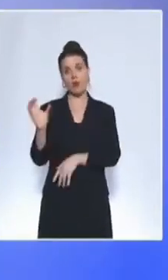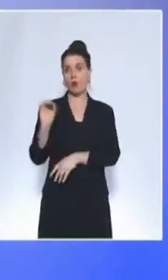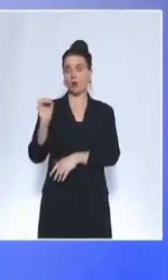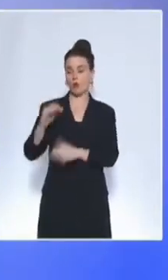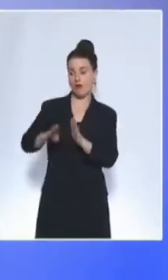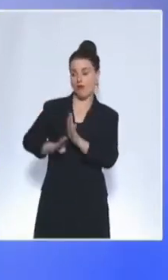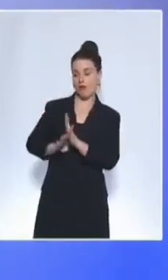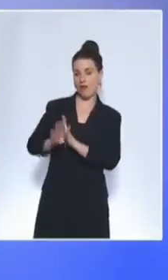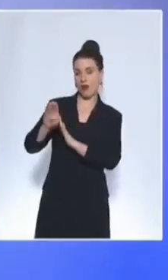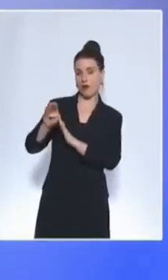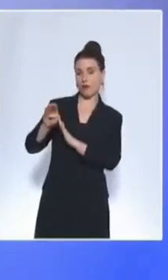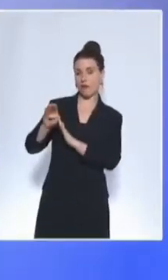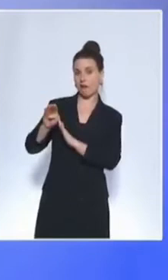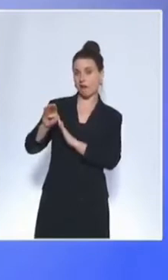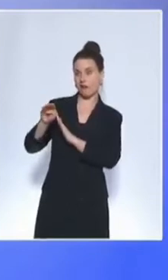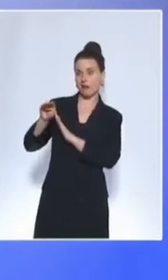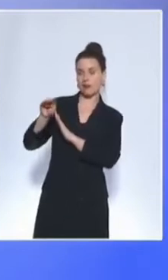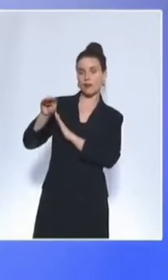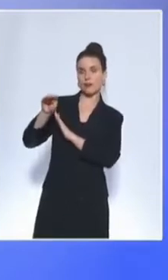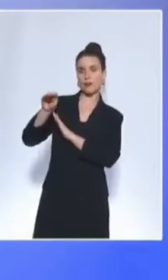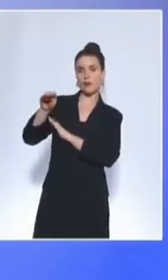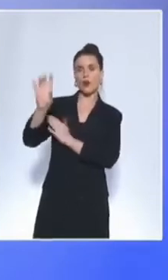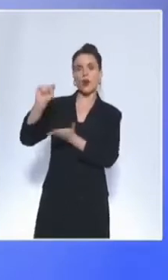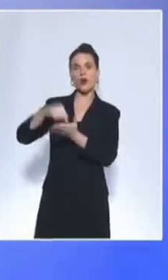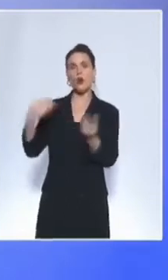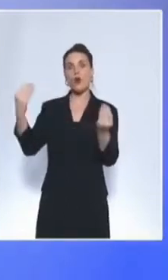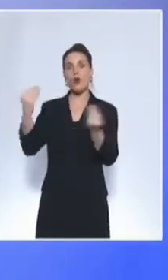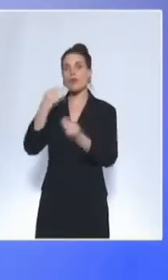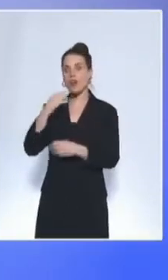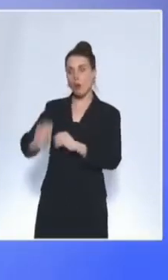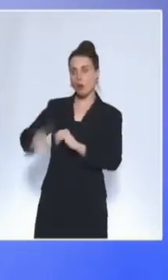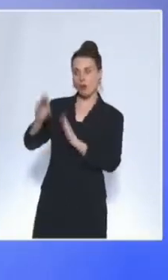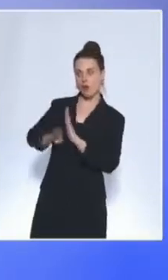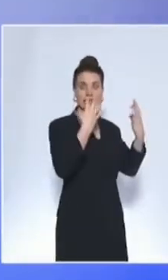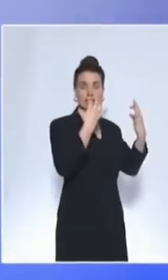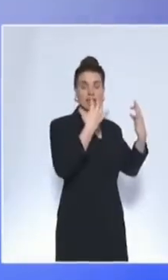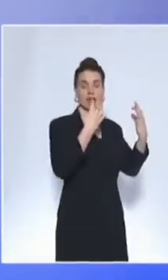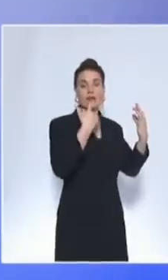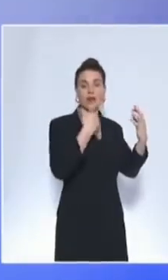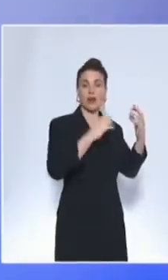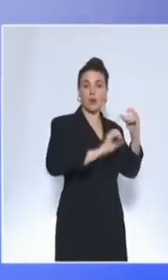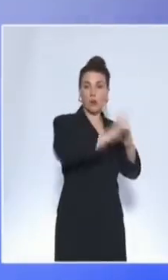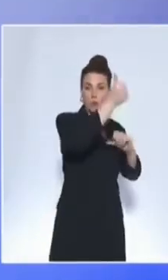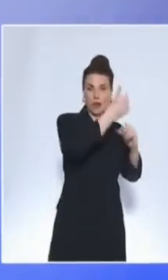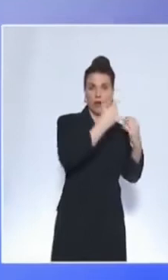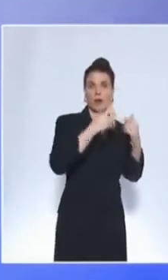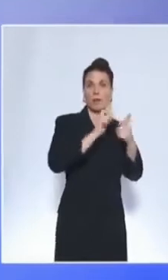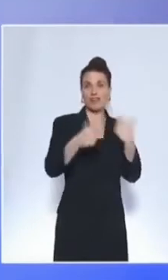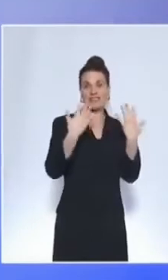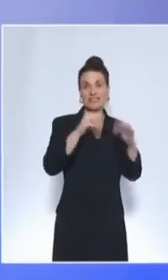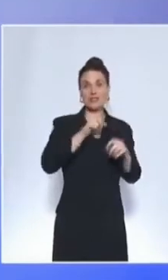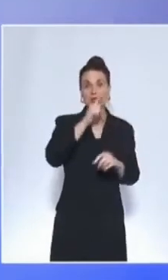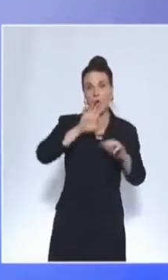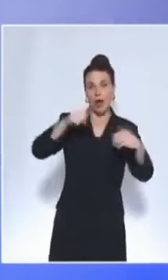dans les régions où ce variant avait frappé en premier à la fin décembre la troisième nouvelle rassurante